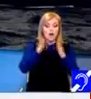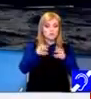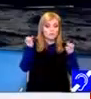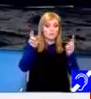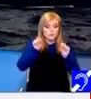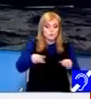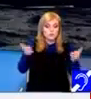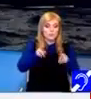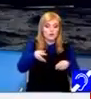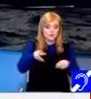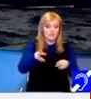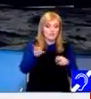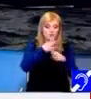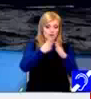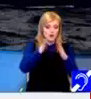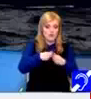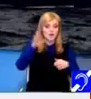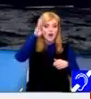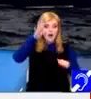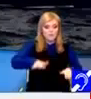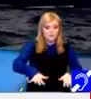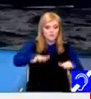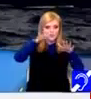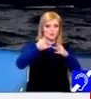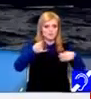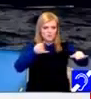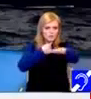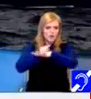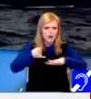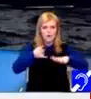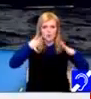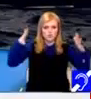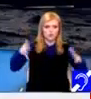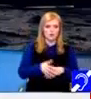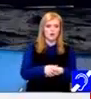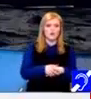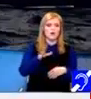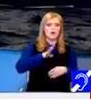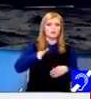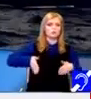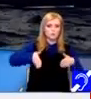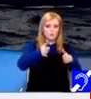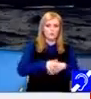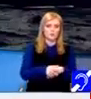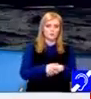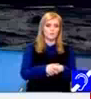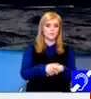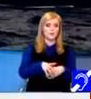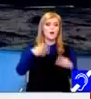să fie inundate. Au fost acoperite de ape mai multe terenuri și drumuri. Digul de protecție aproape că a cedat sub presiunea